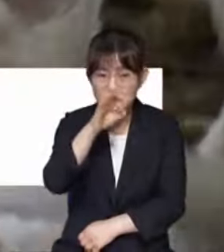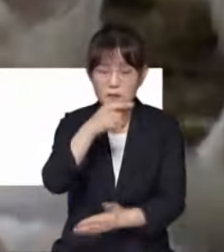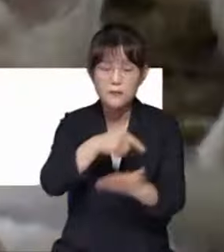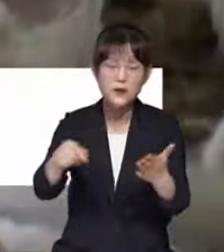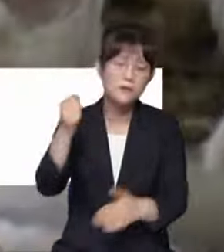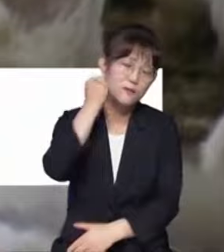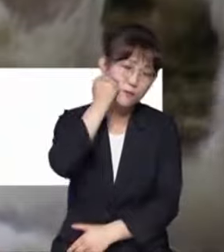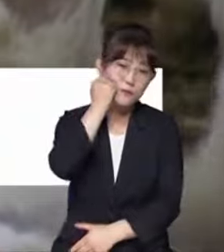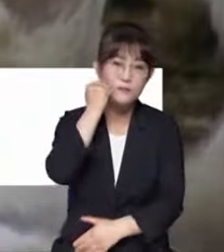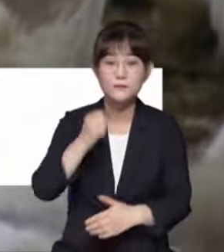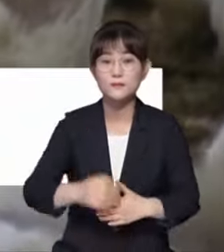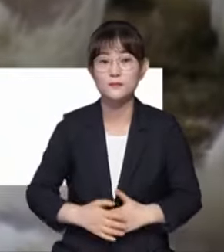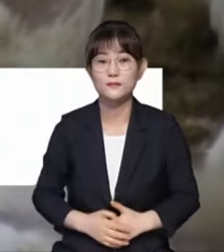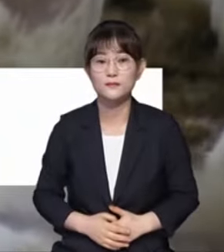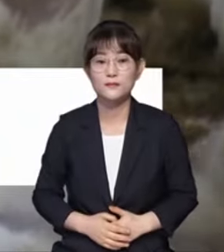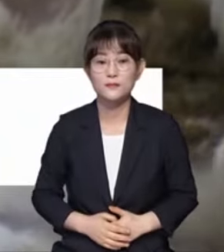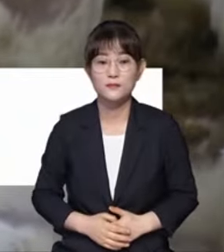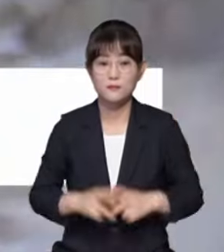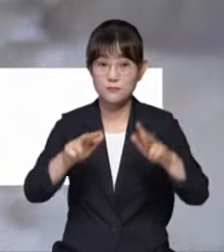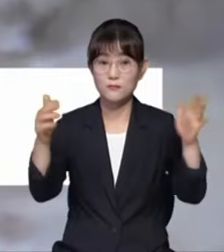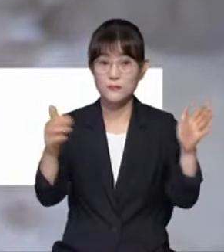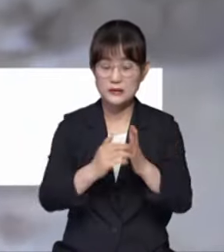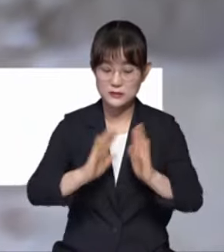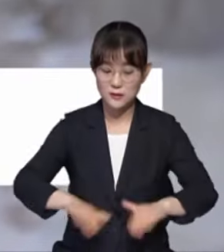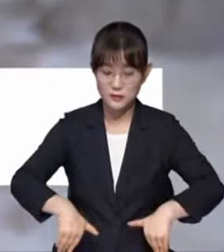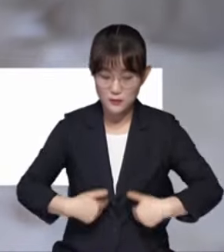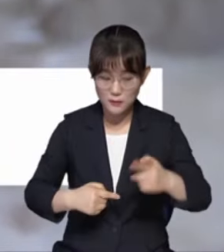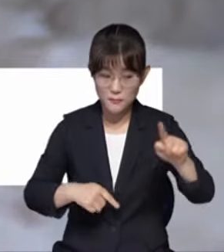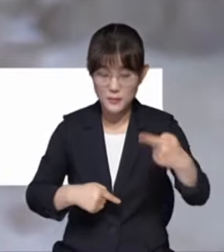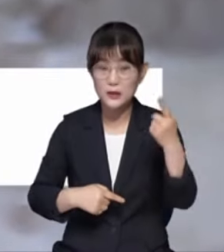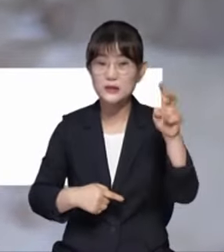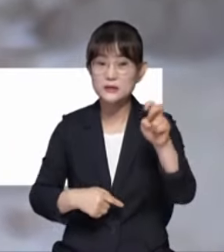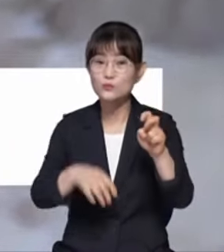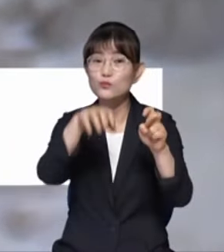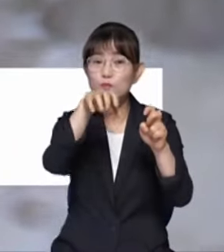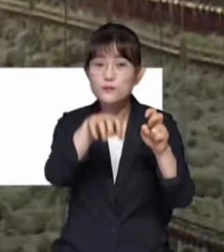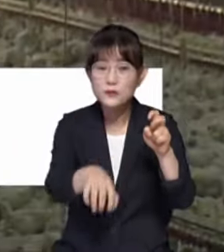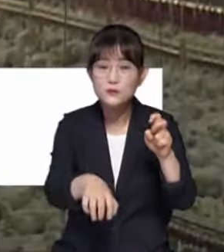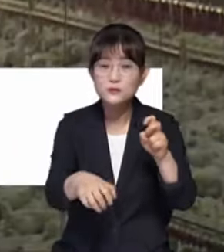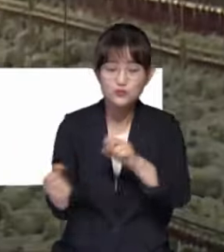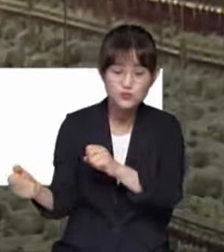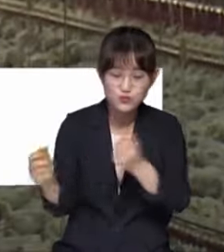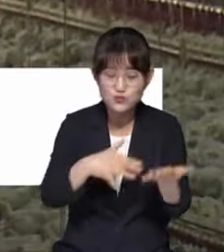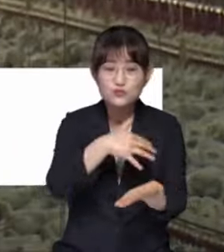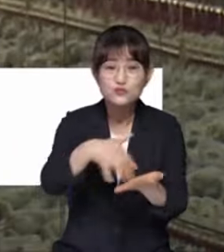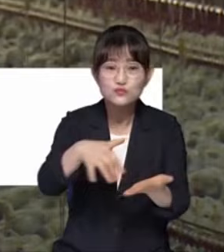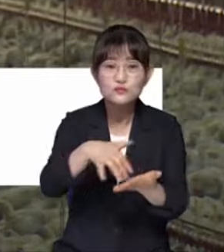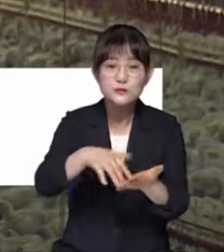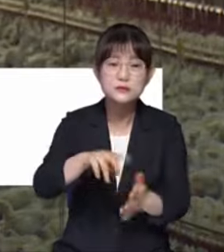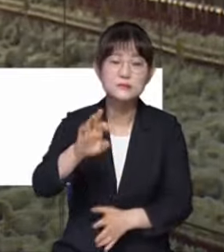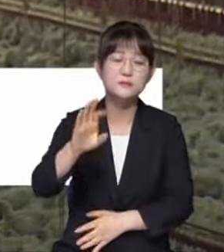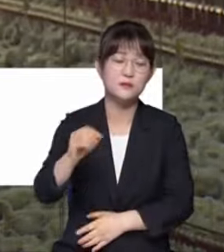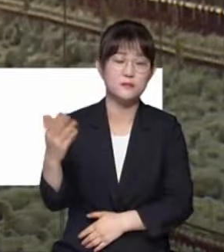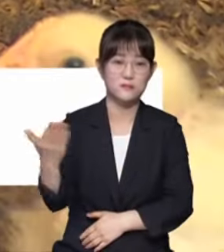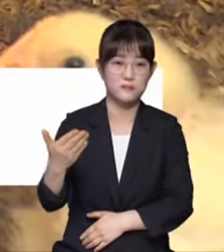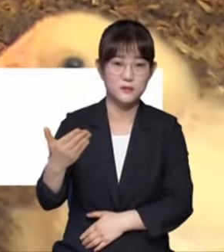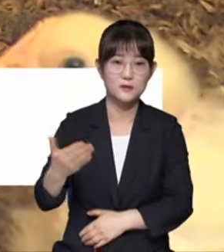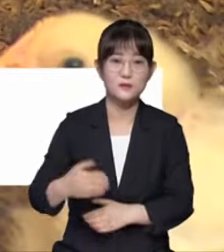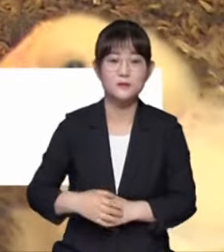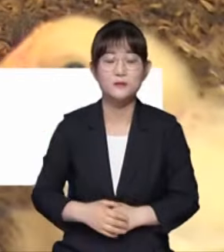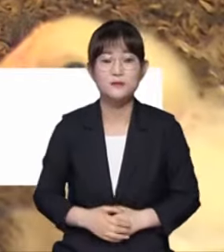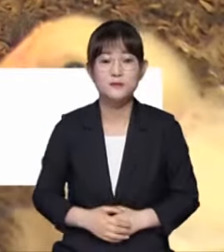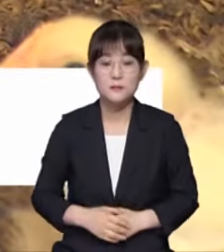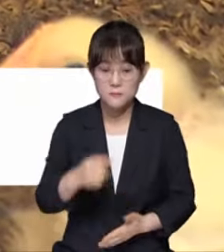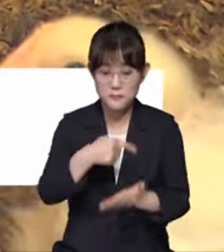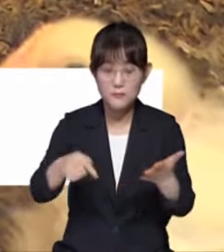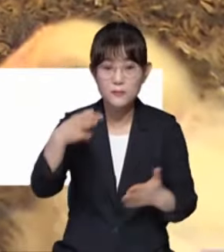직격탄을 맞았습니다. 지금까지 전남에서 폐사한 가축 수는 120개 농가에서 14만 9천 마리로